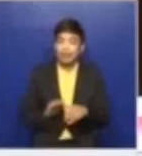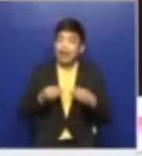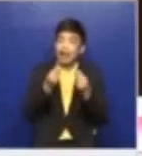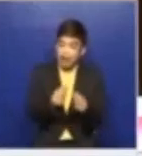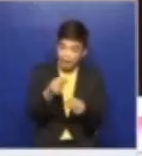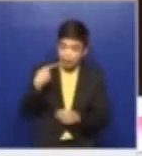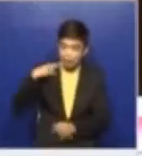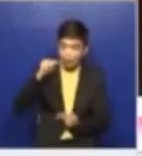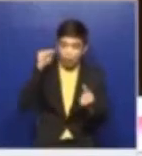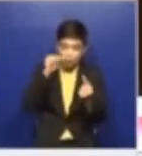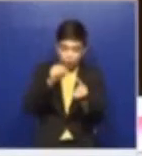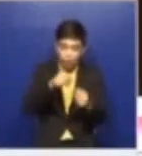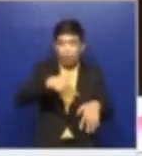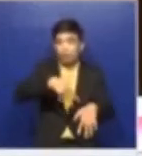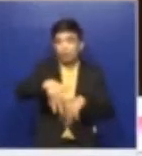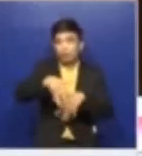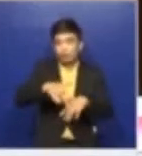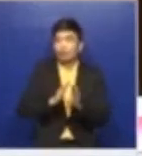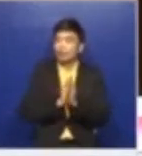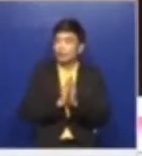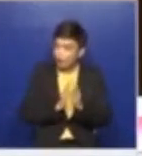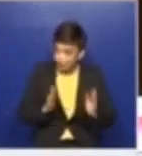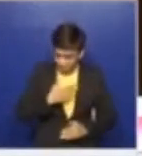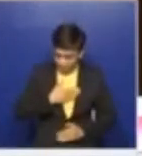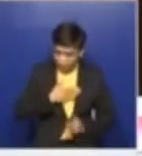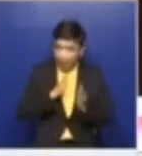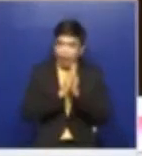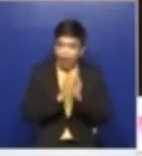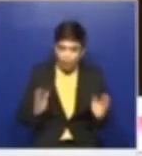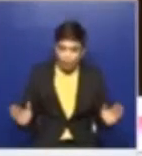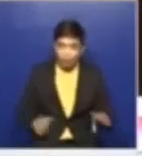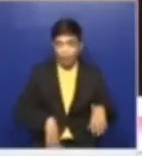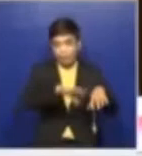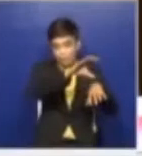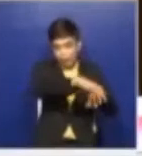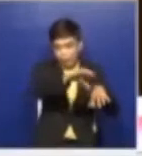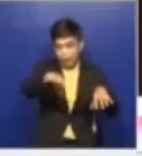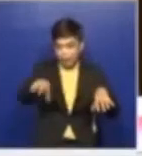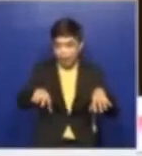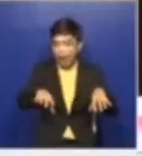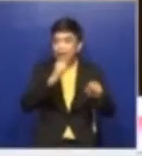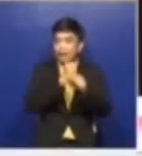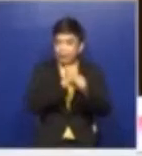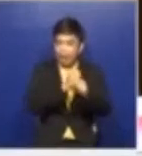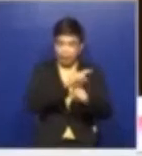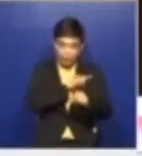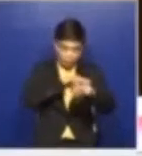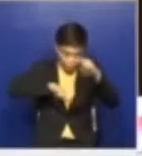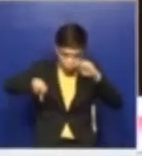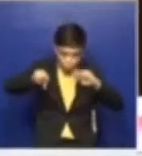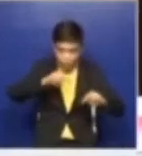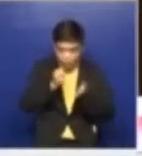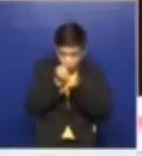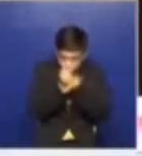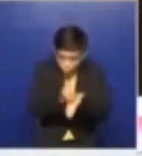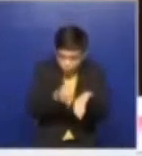ประชาชนและดิฉันต้องขอขอบคุณในทุกหน่วยงานที่มีความพยายามในการแก้ไขปัญหาให้กับพี่น้องประ